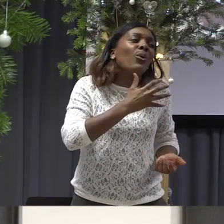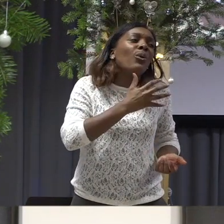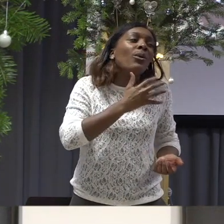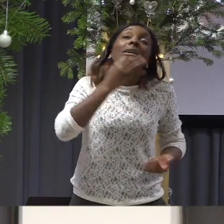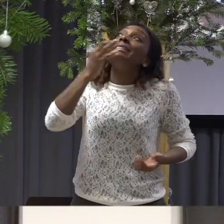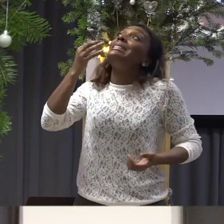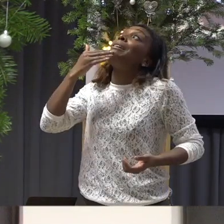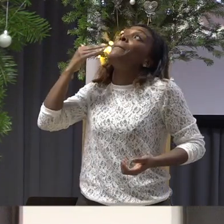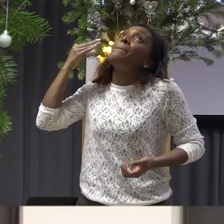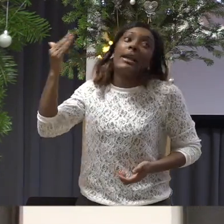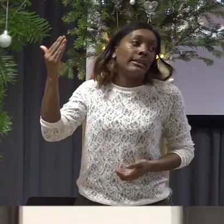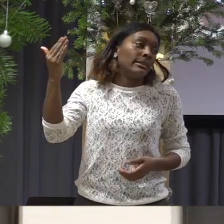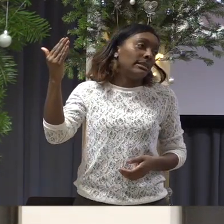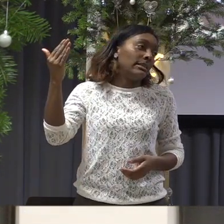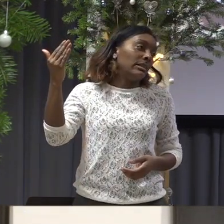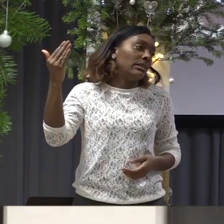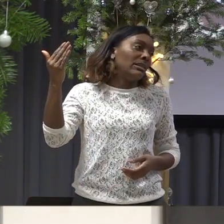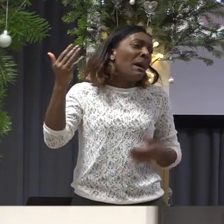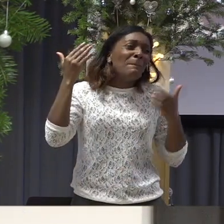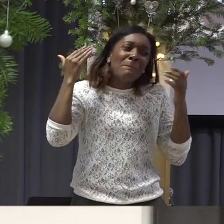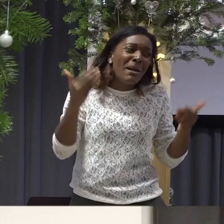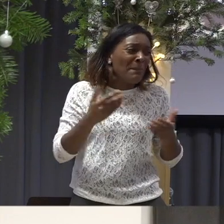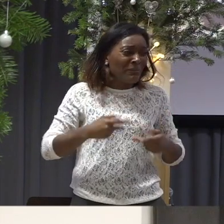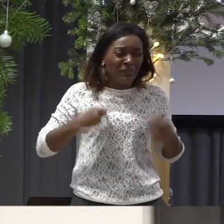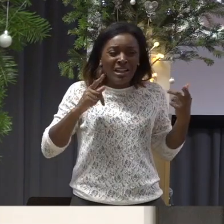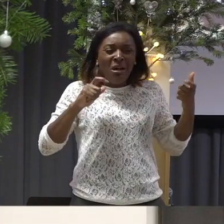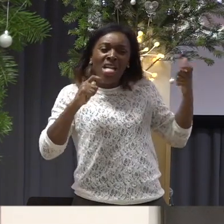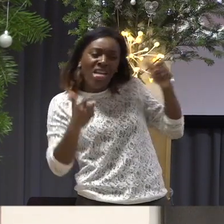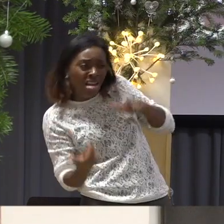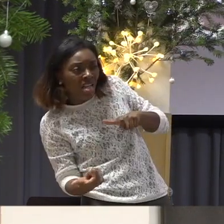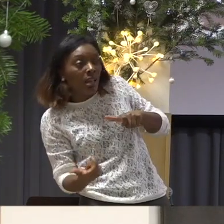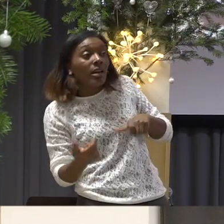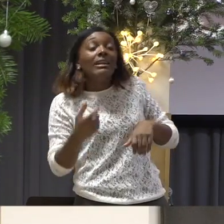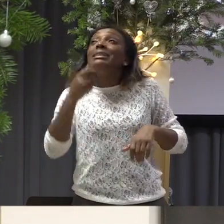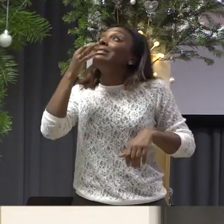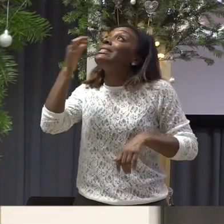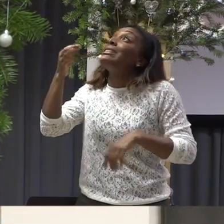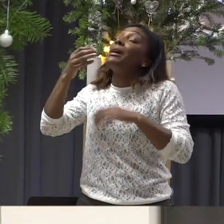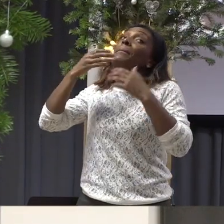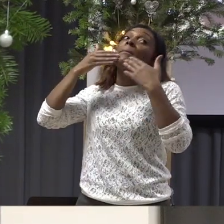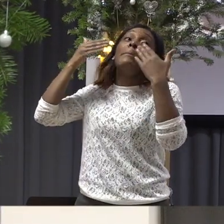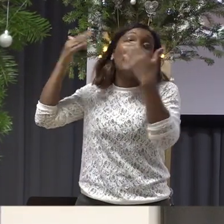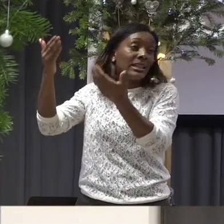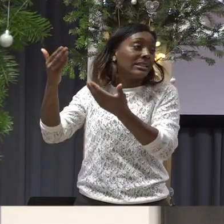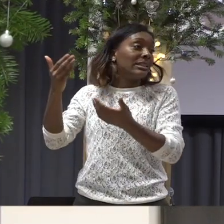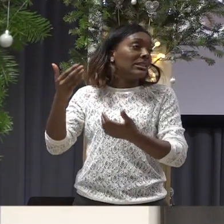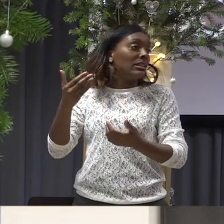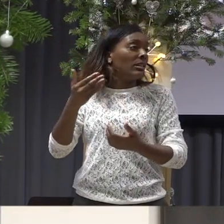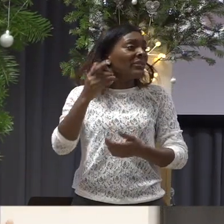l'Éternel qui est au contrôle. David était en train de mener sa vie de tous les jours. Dans le